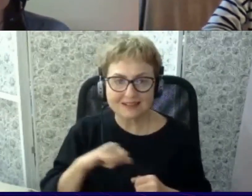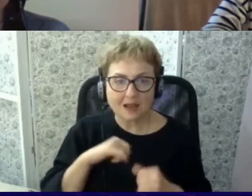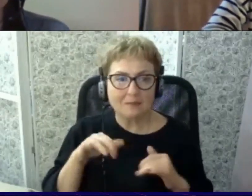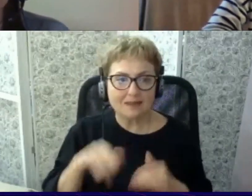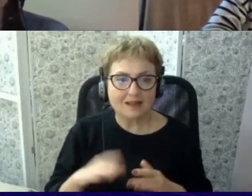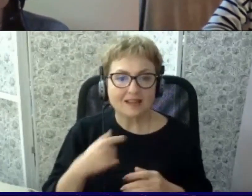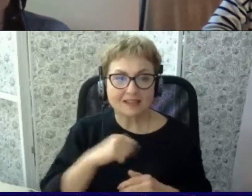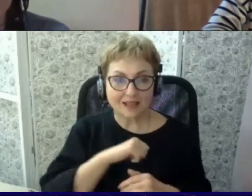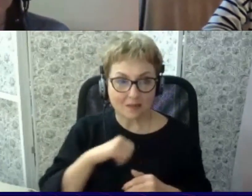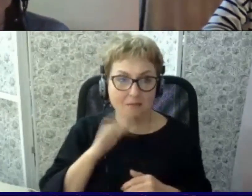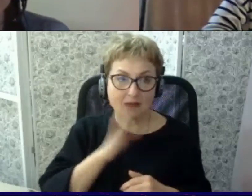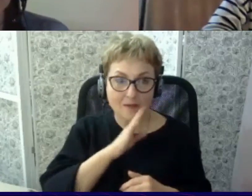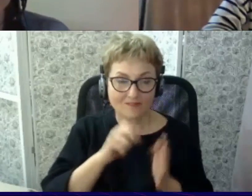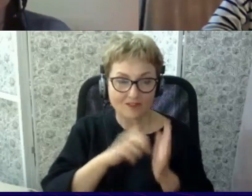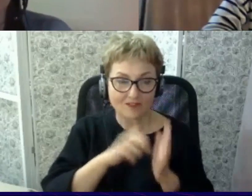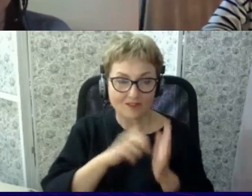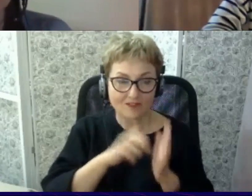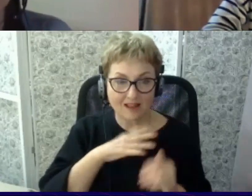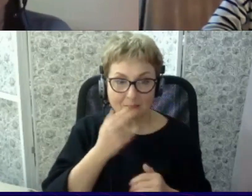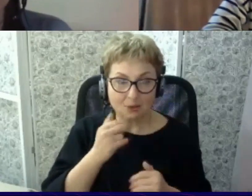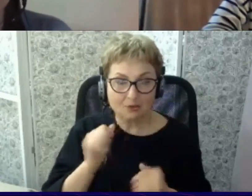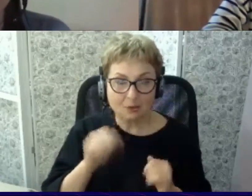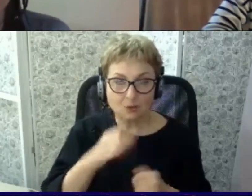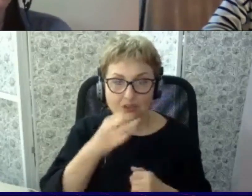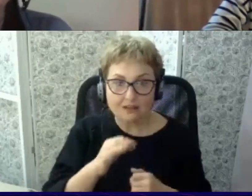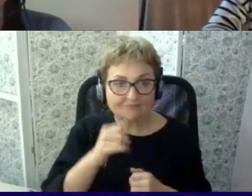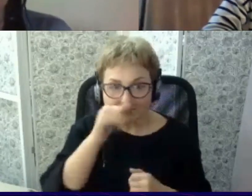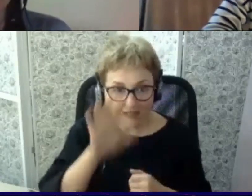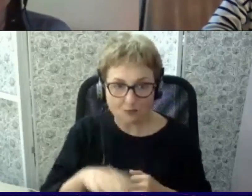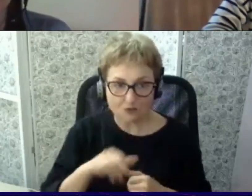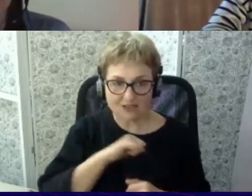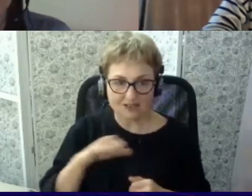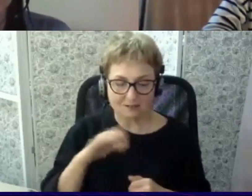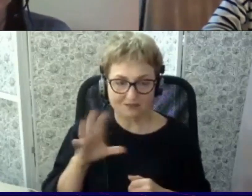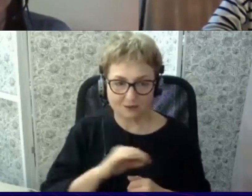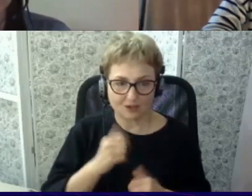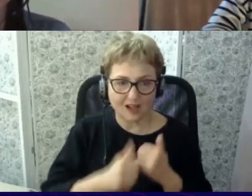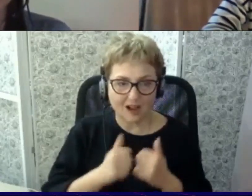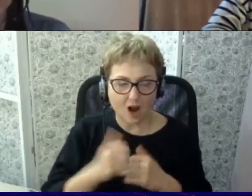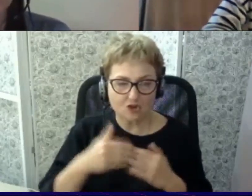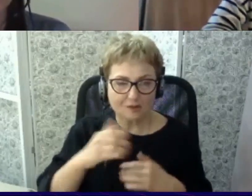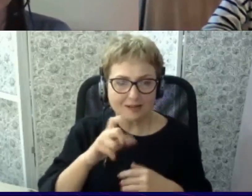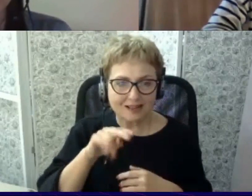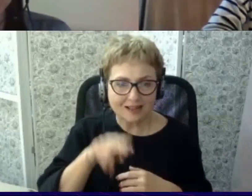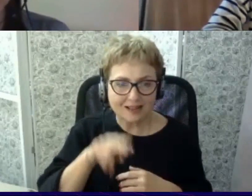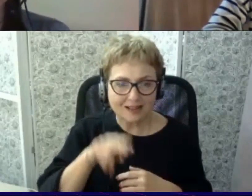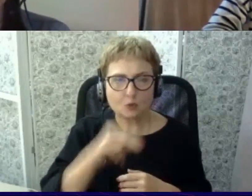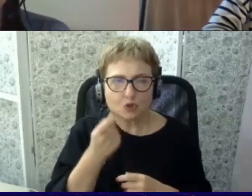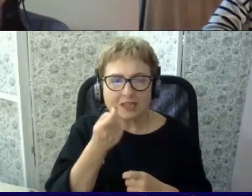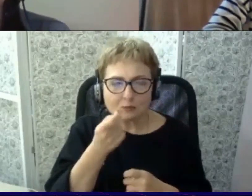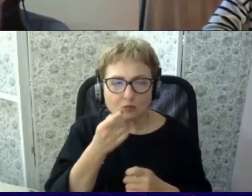самом деле, вот я сама мама 18-летнего подростка, могу сказать, что не может все сам. На каждом этапе